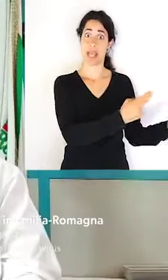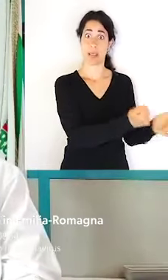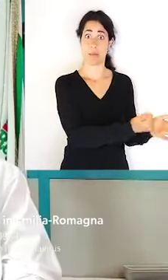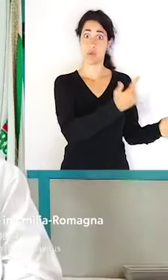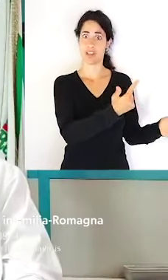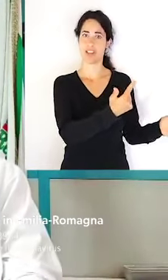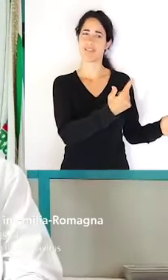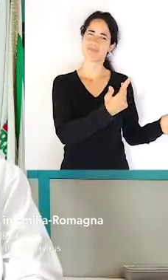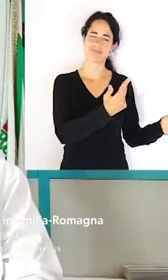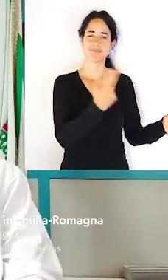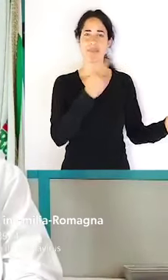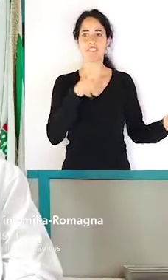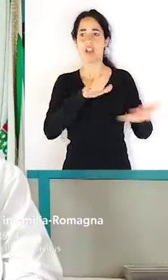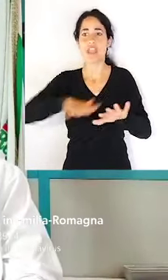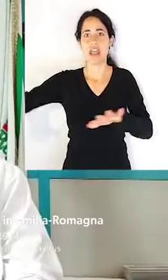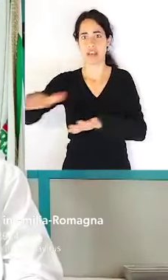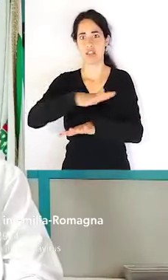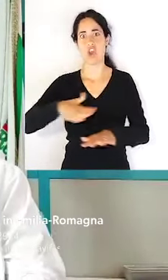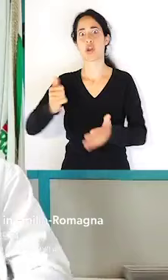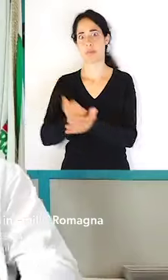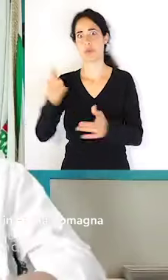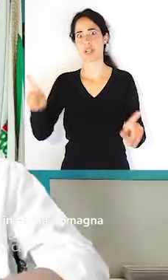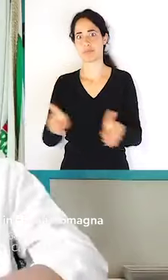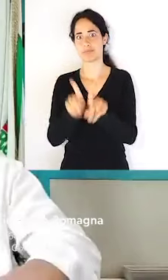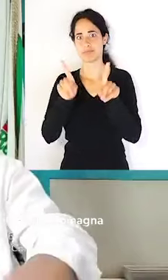si è capaci di mettere in campo